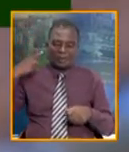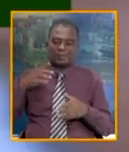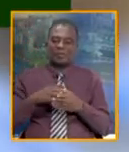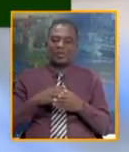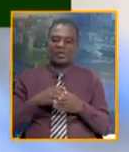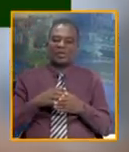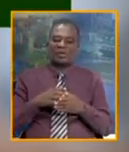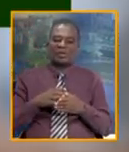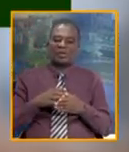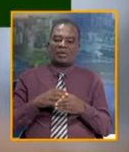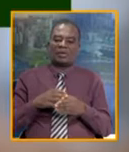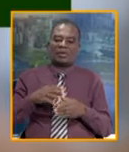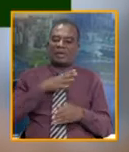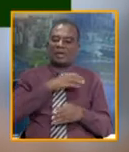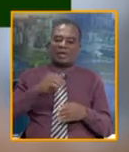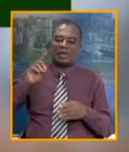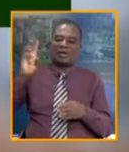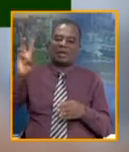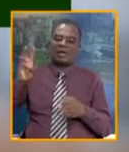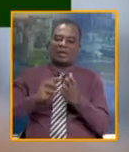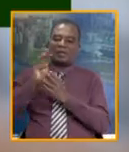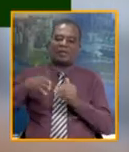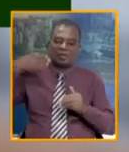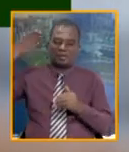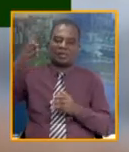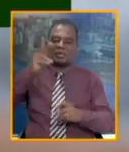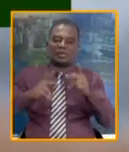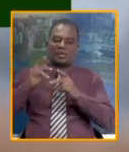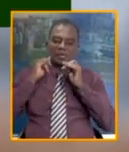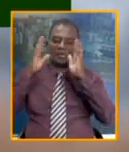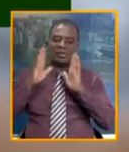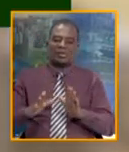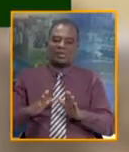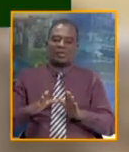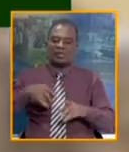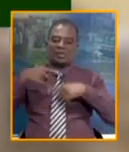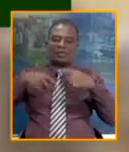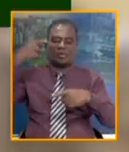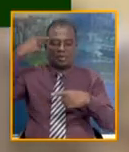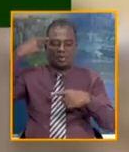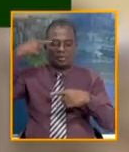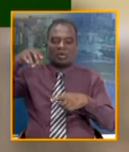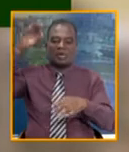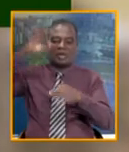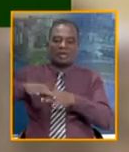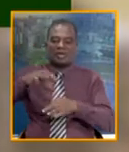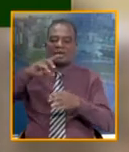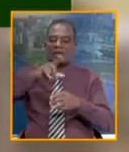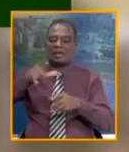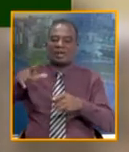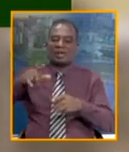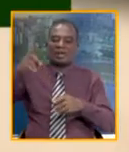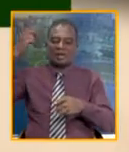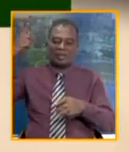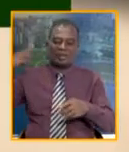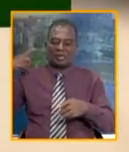notre Constitution. Le 6 mars prochain, les populations ivoiriennes sont appelées à élire les députés, leurs représentants à l'Assemblée